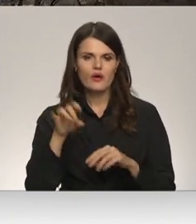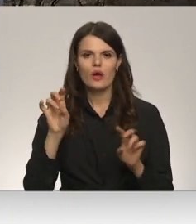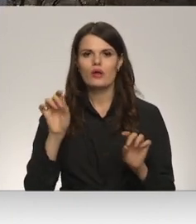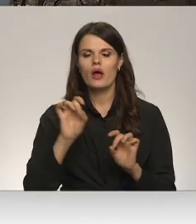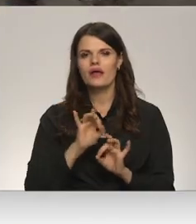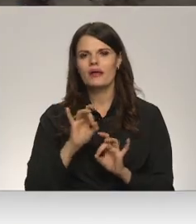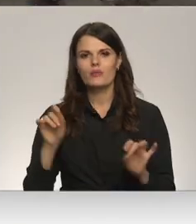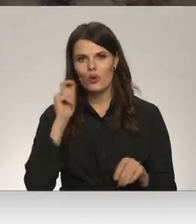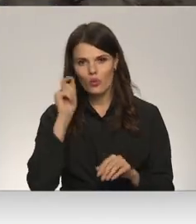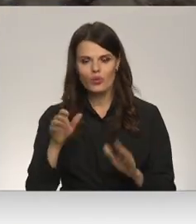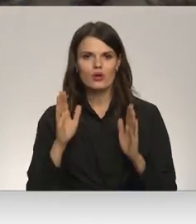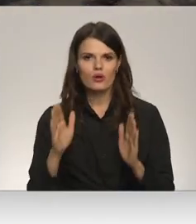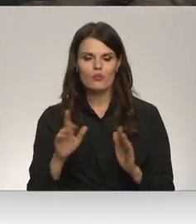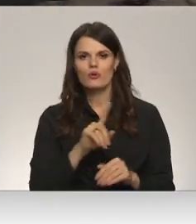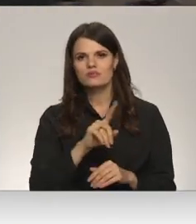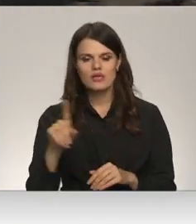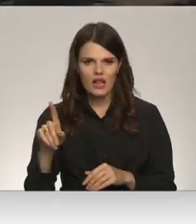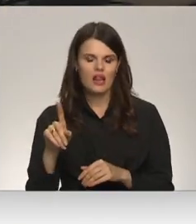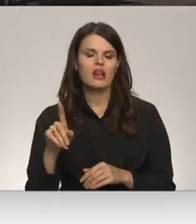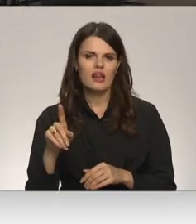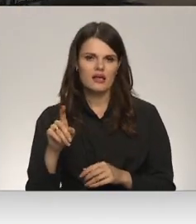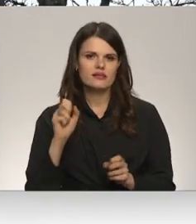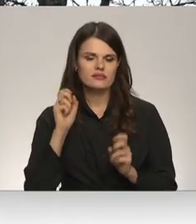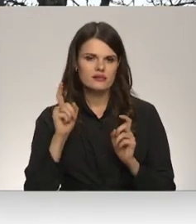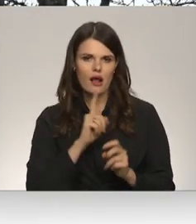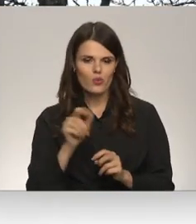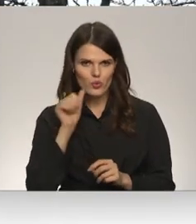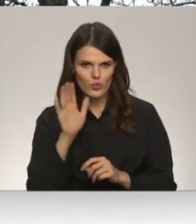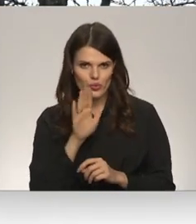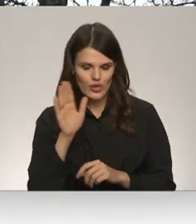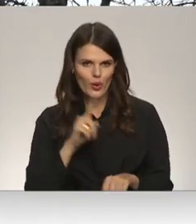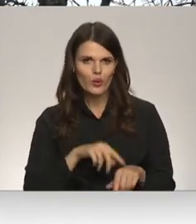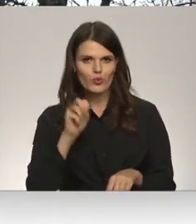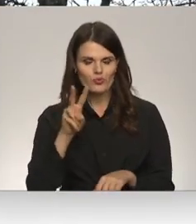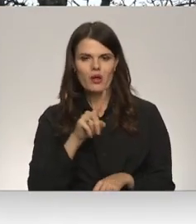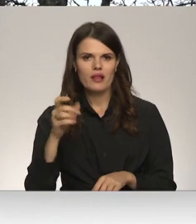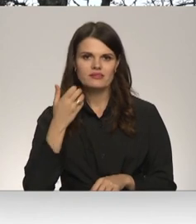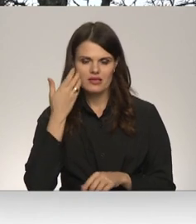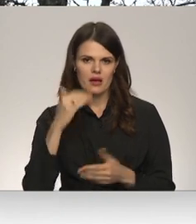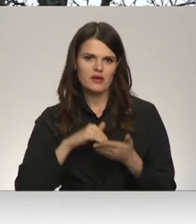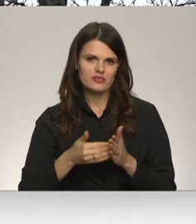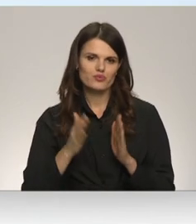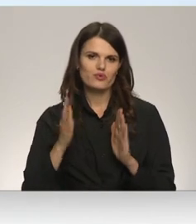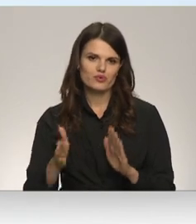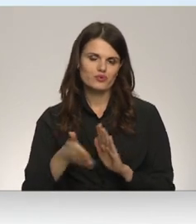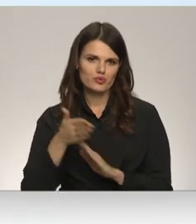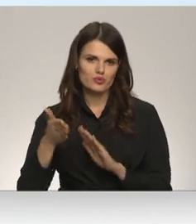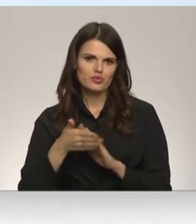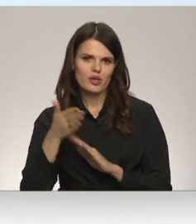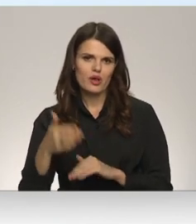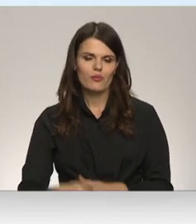Talsos skanēs, līdz situācija Ukrainā nostabilizēsies. Sanita Liepiņa, Ģirds Grenevits, TV9 pakalni.